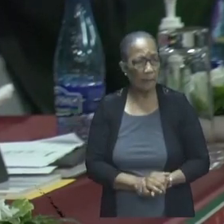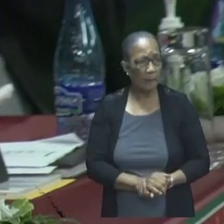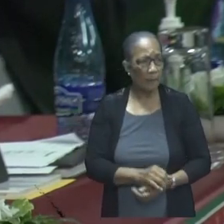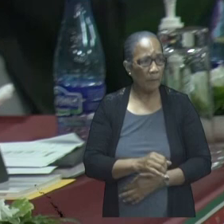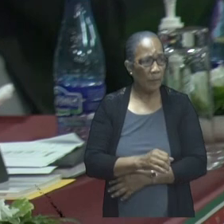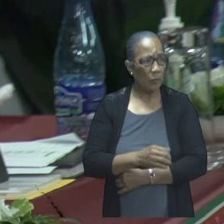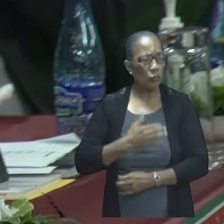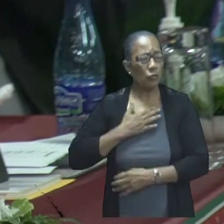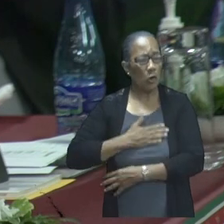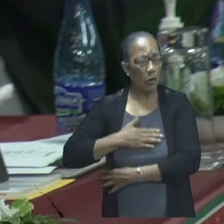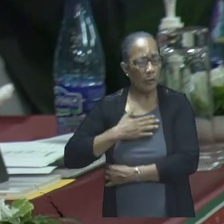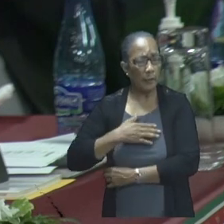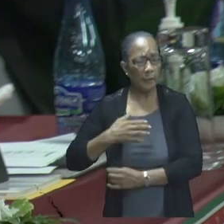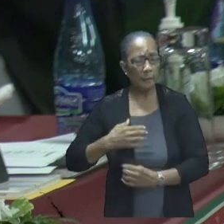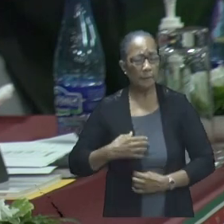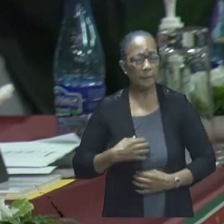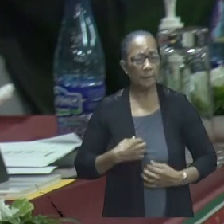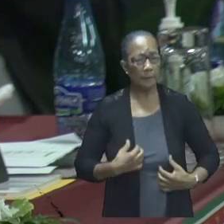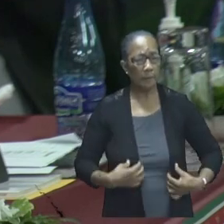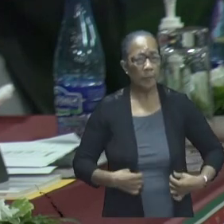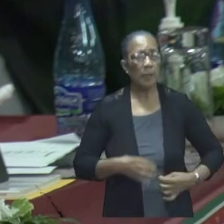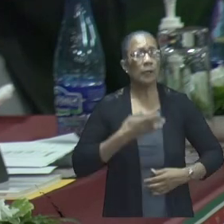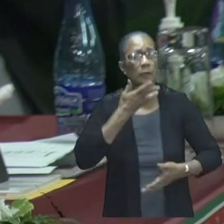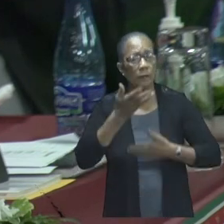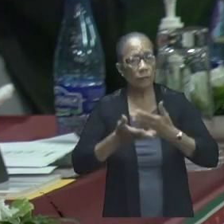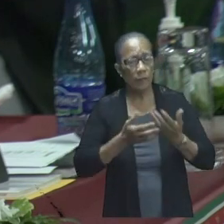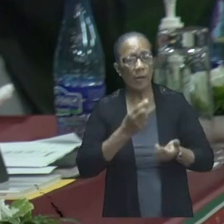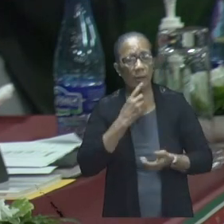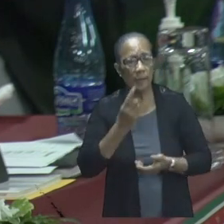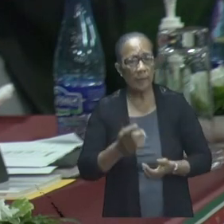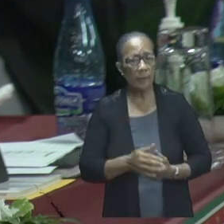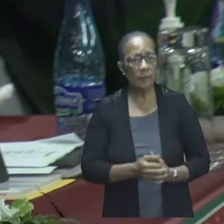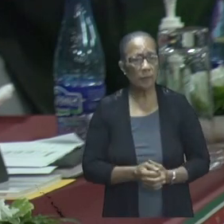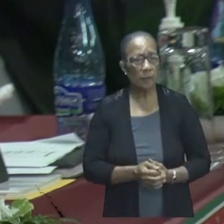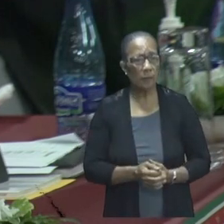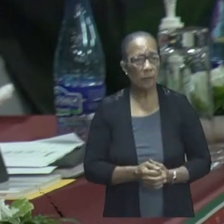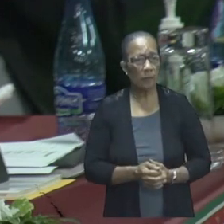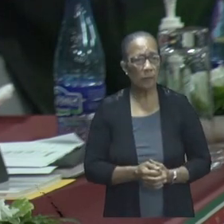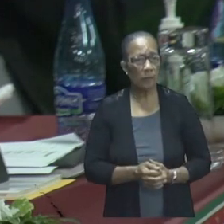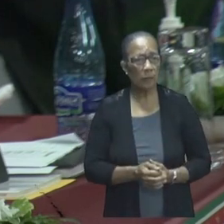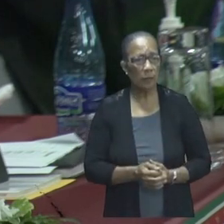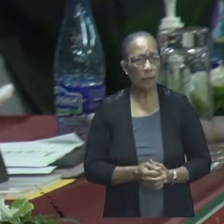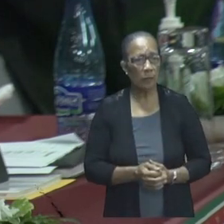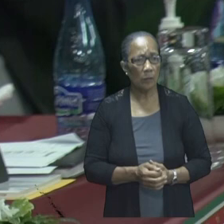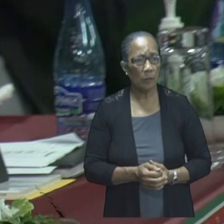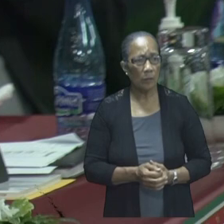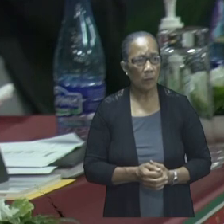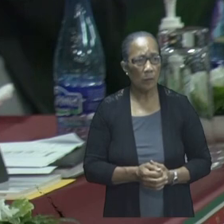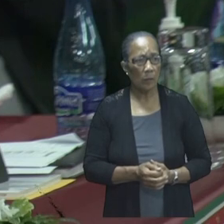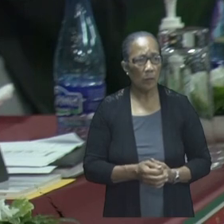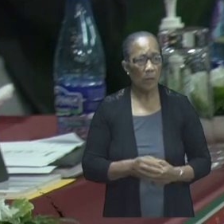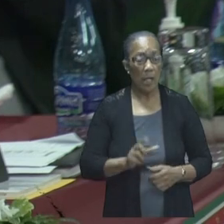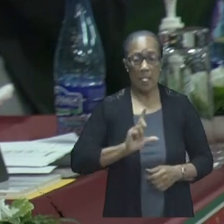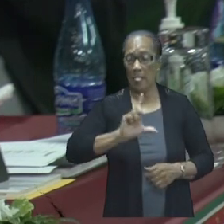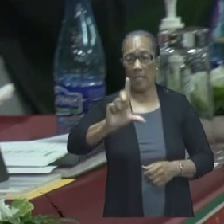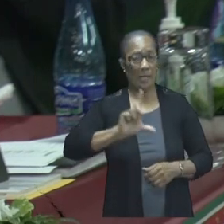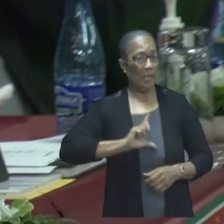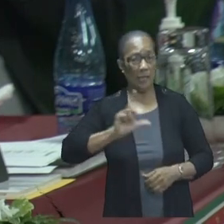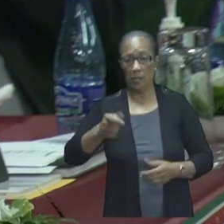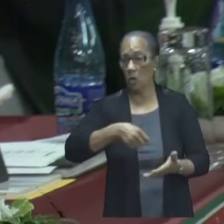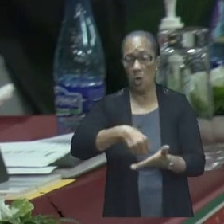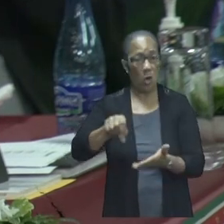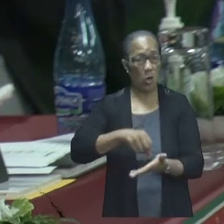verontschuldiging maar de vraag was wat wel ze geen leningen af heropbouwen